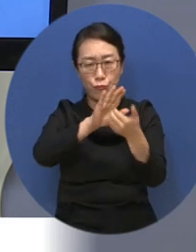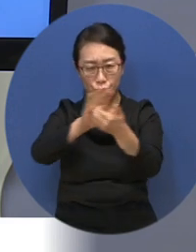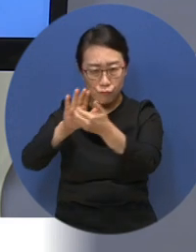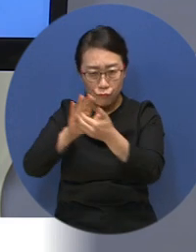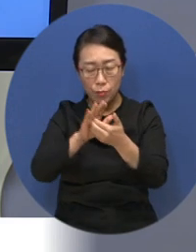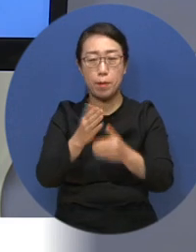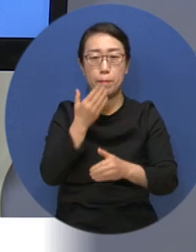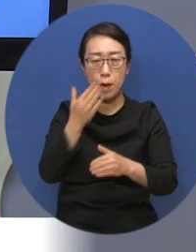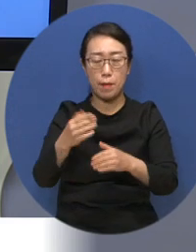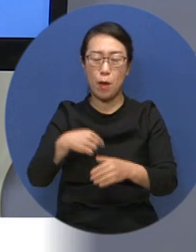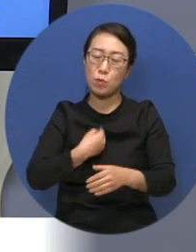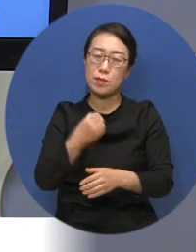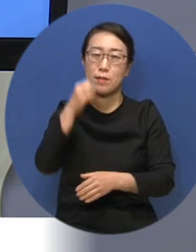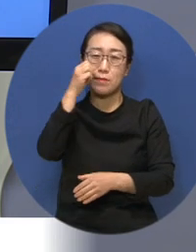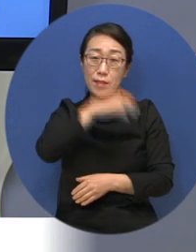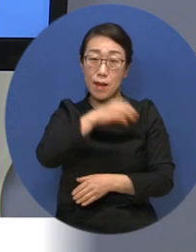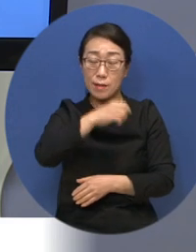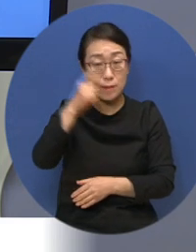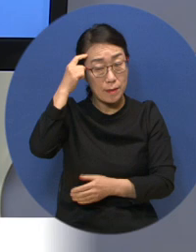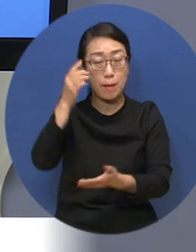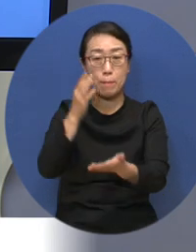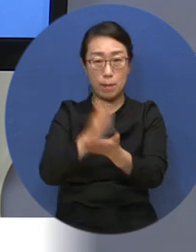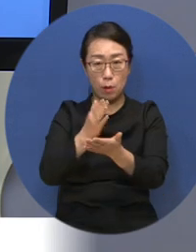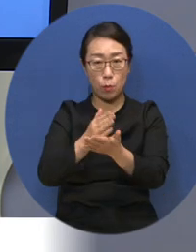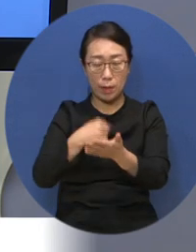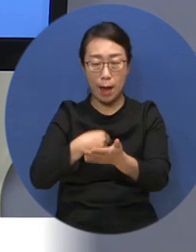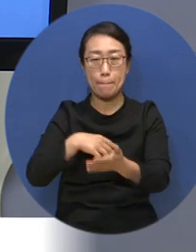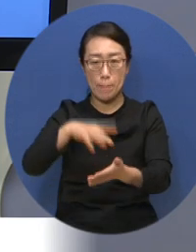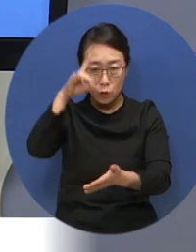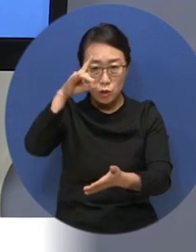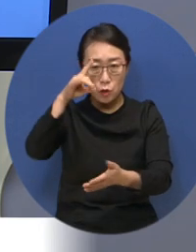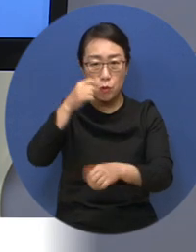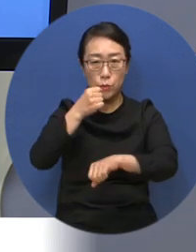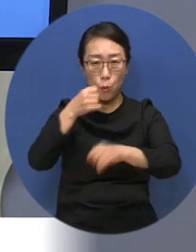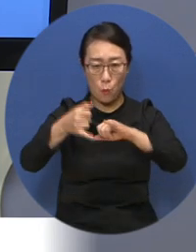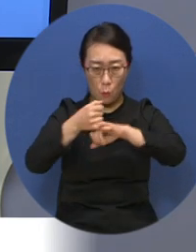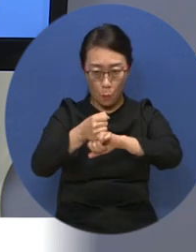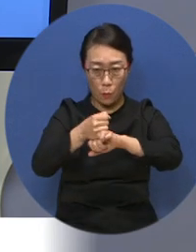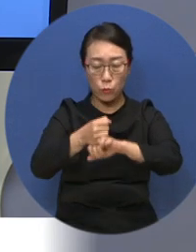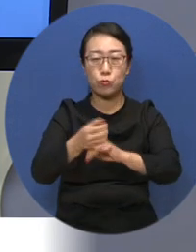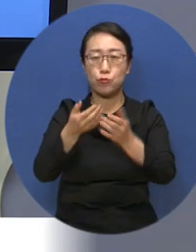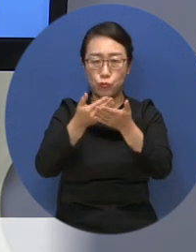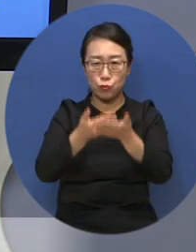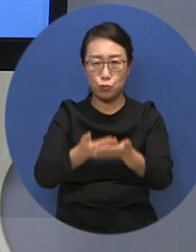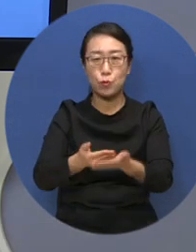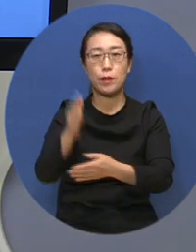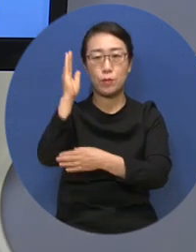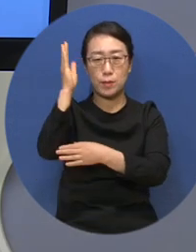하나쯤 하는 생각보다 나부터 라는 마음가짐이 필요한 때라고 강조했습니다